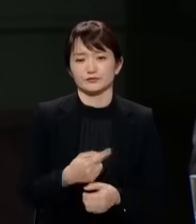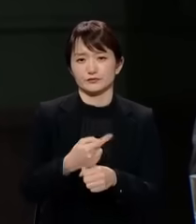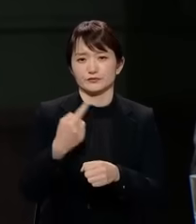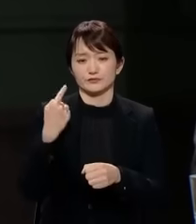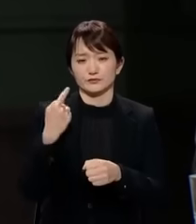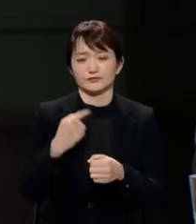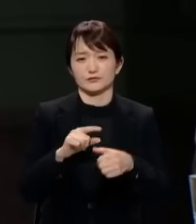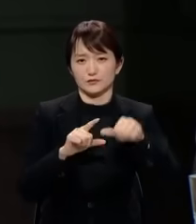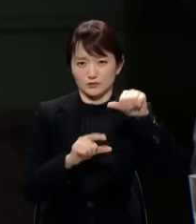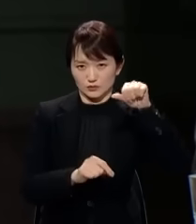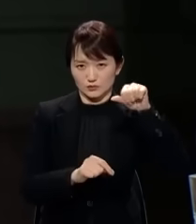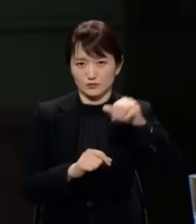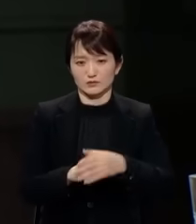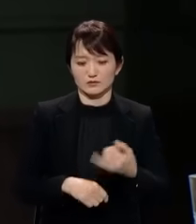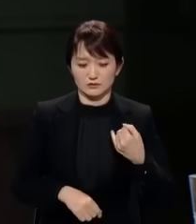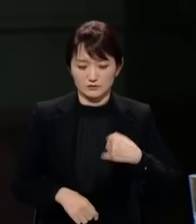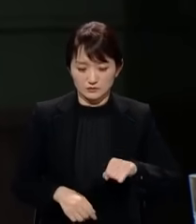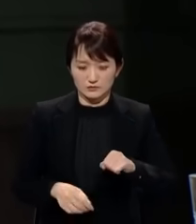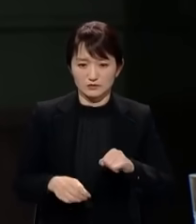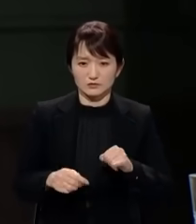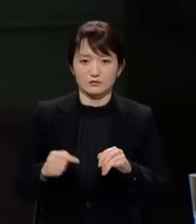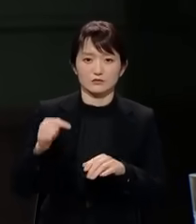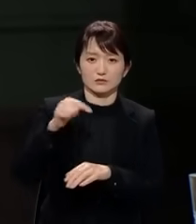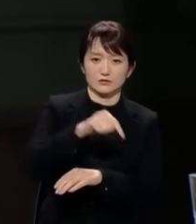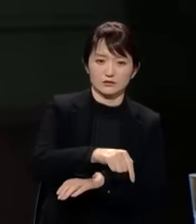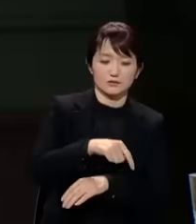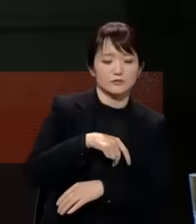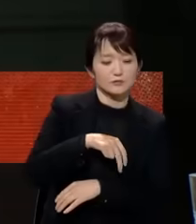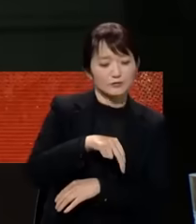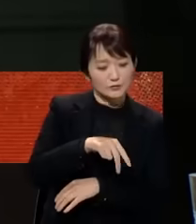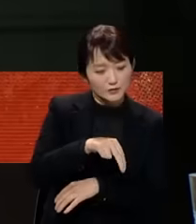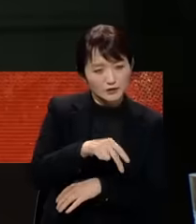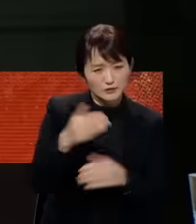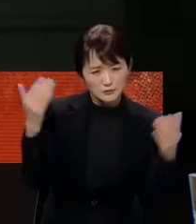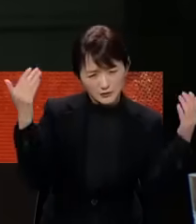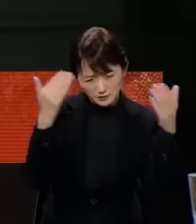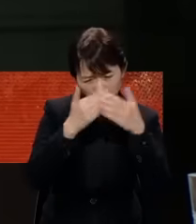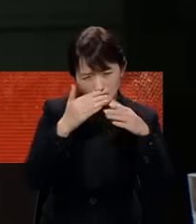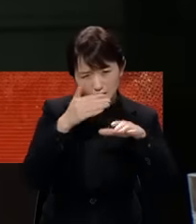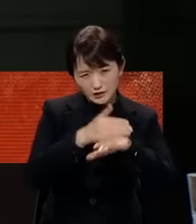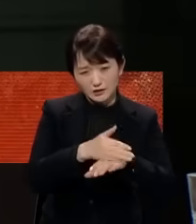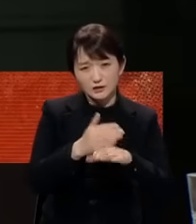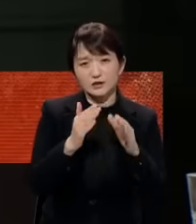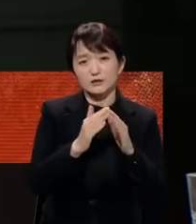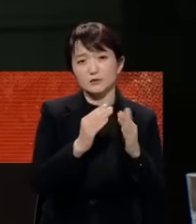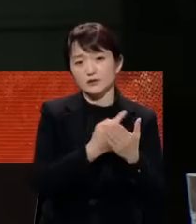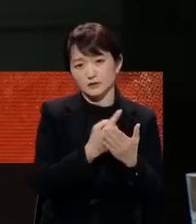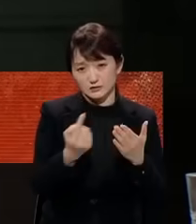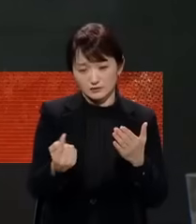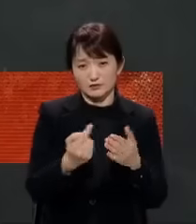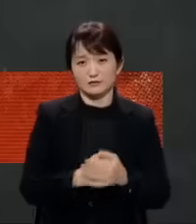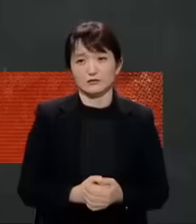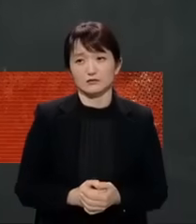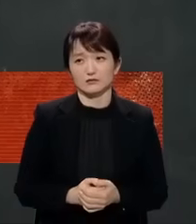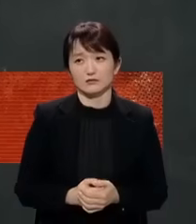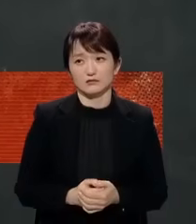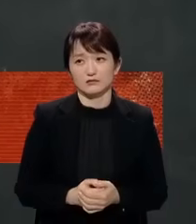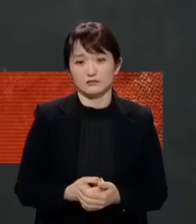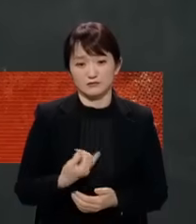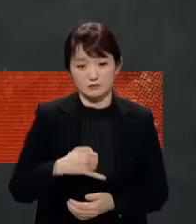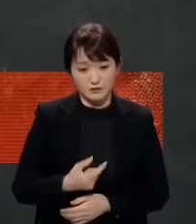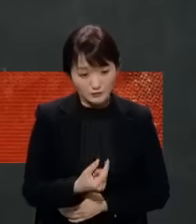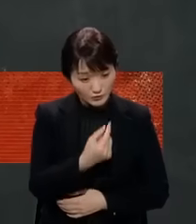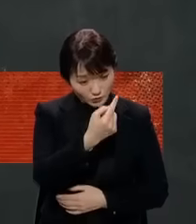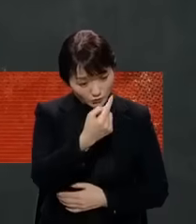이날 딸이 산책 갔다 나오겠 산책 갔다 오겠다면 밤늦은 시간에이 집에서 나갑니다 그런데 딸이 금방 돌아올 줄